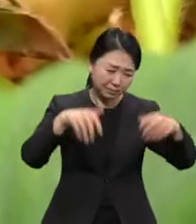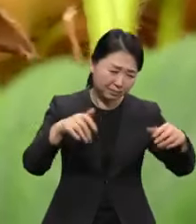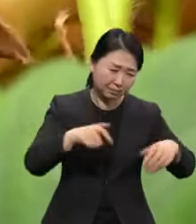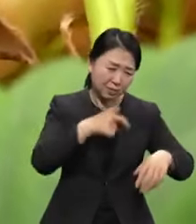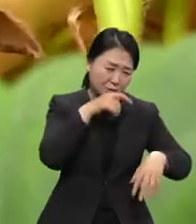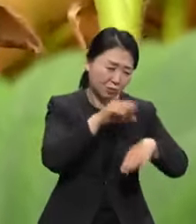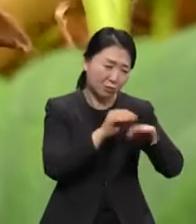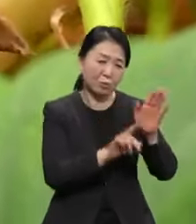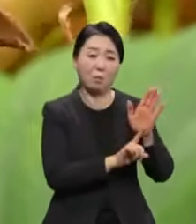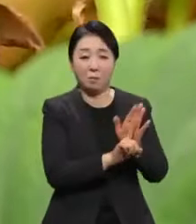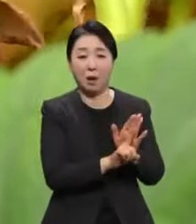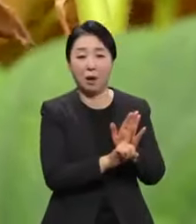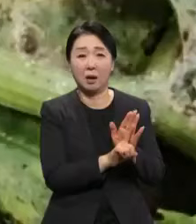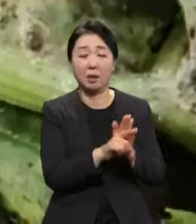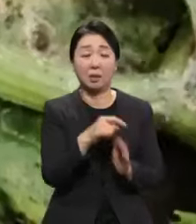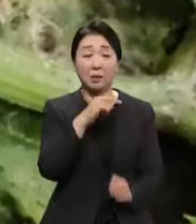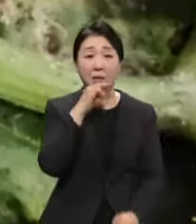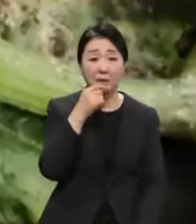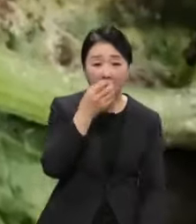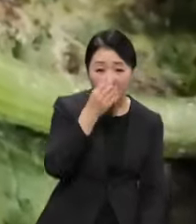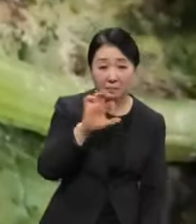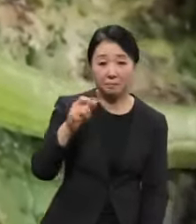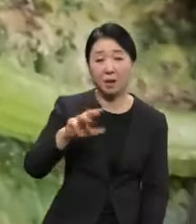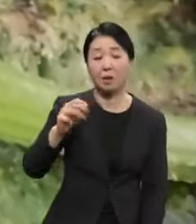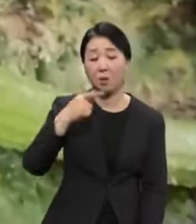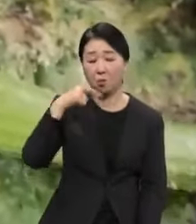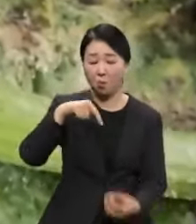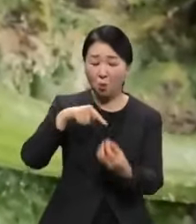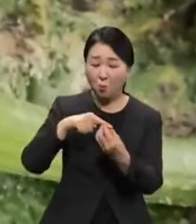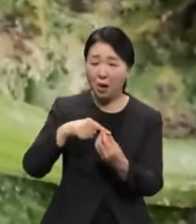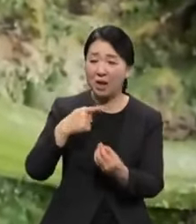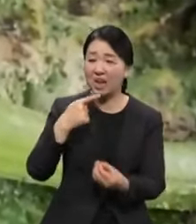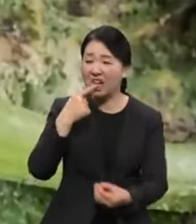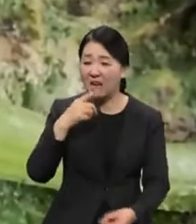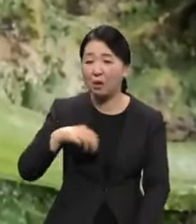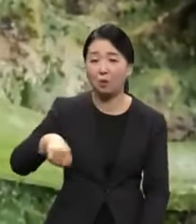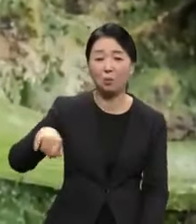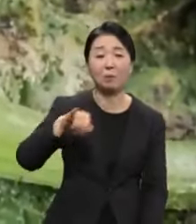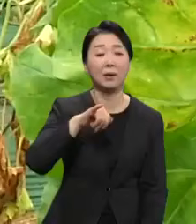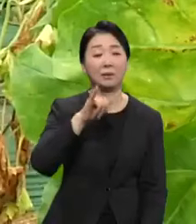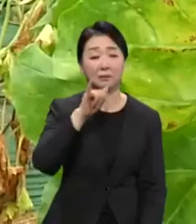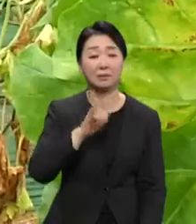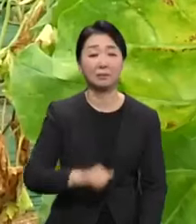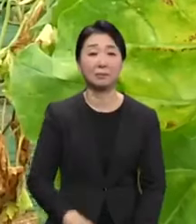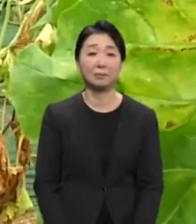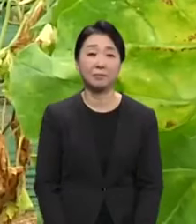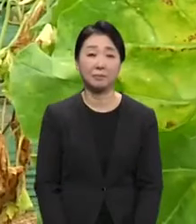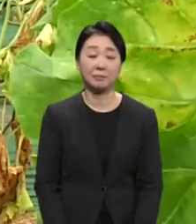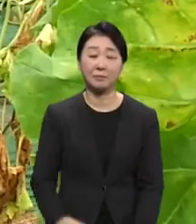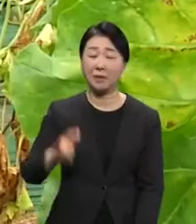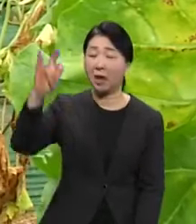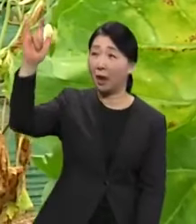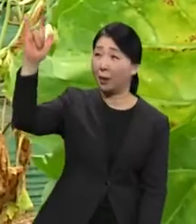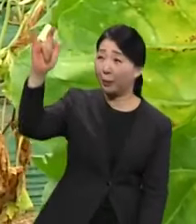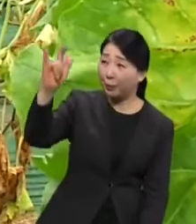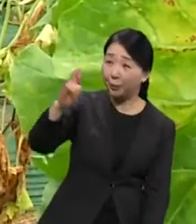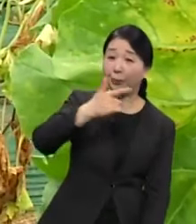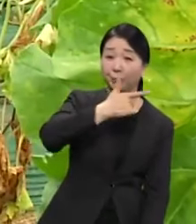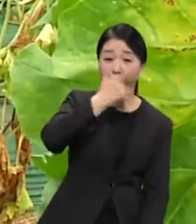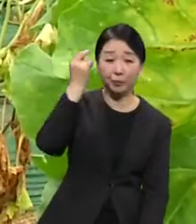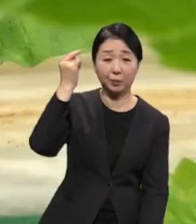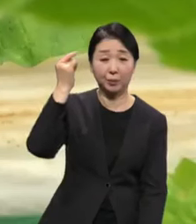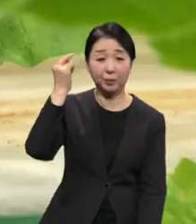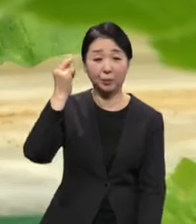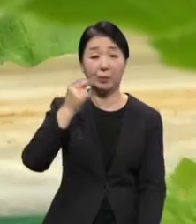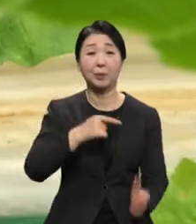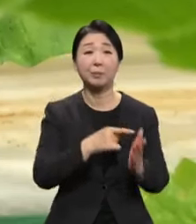높아 딸기와 멜론 호박에는 흰 곰팡이가 폈습니다 올라와요 일조량 부족으로 생긴 피해는